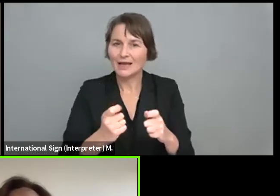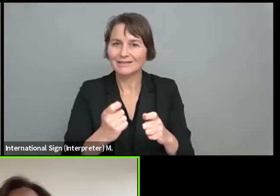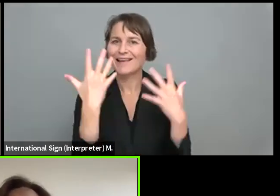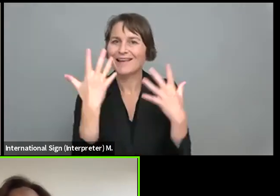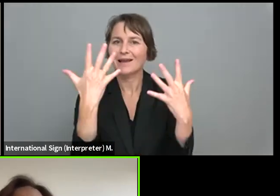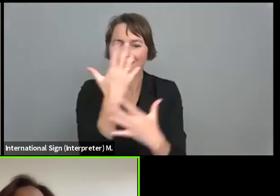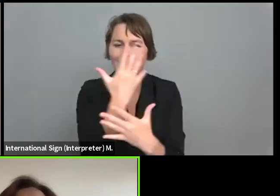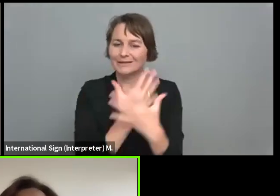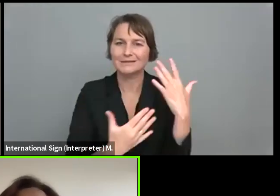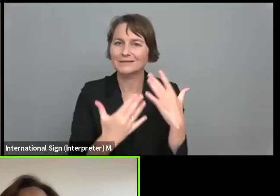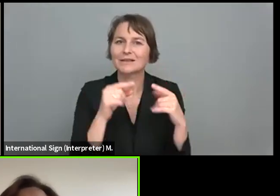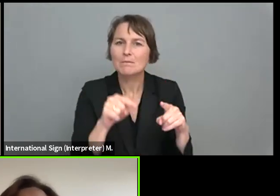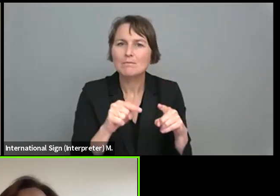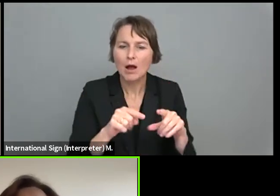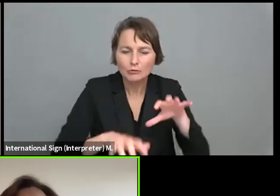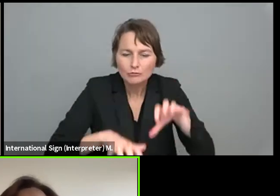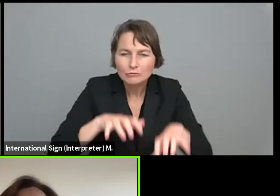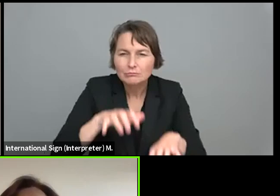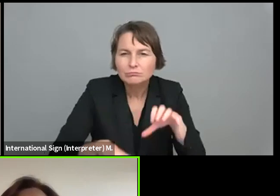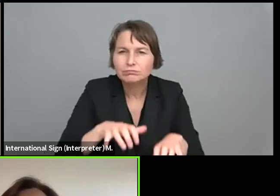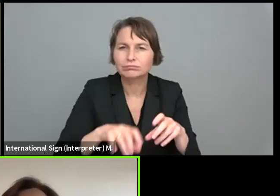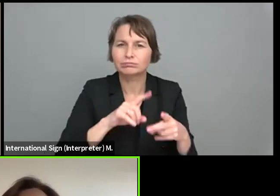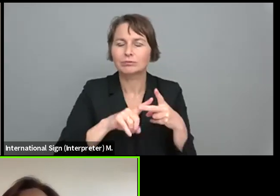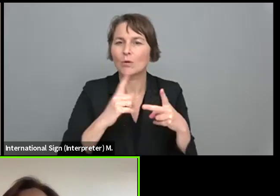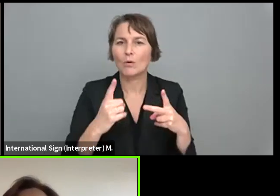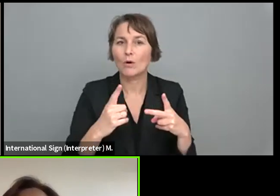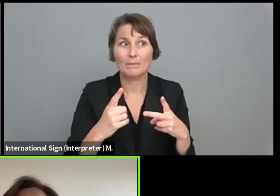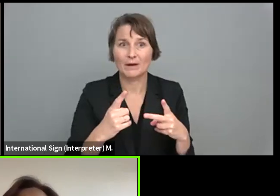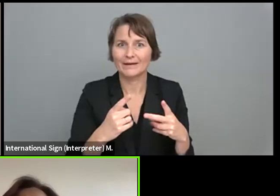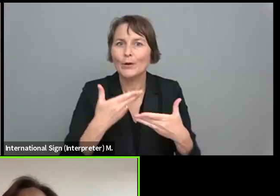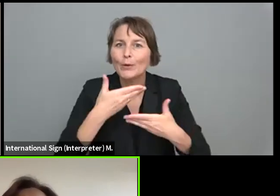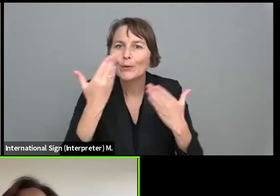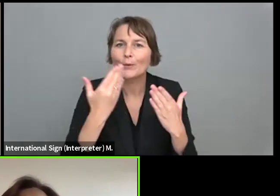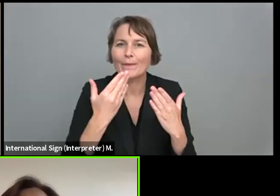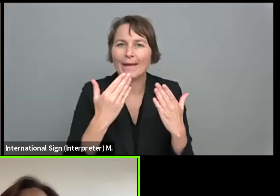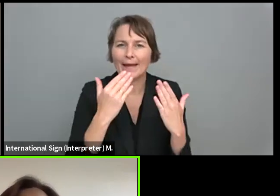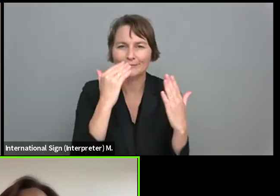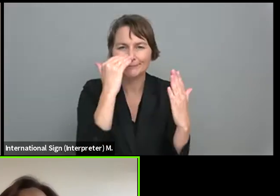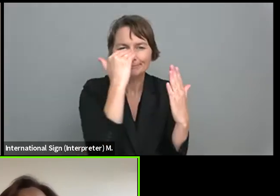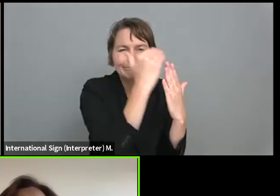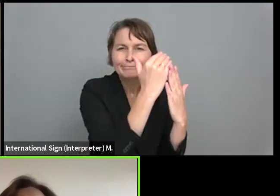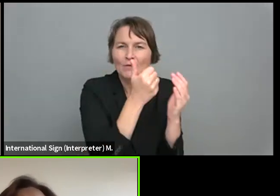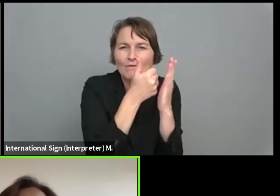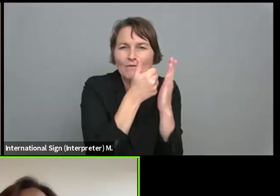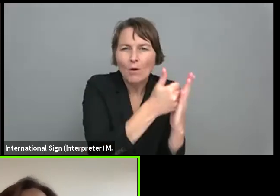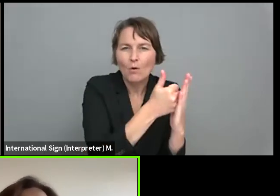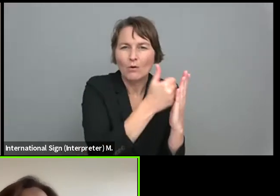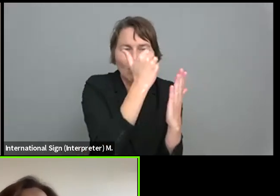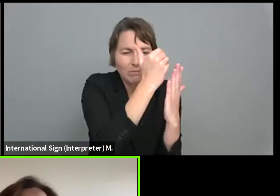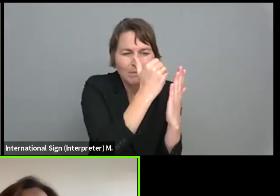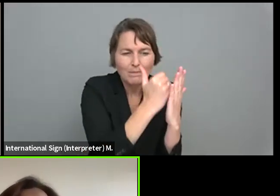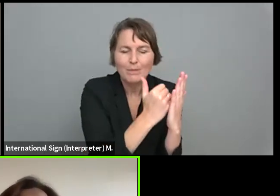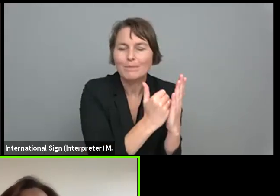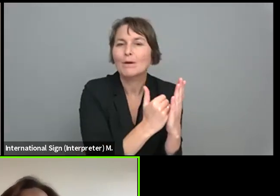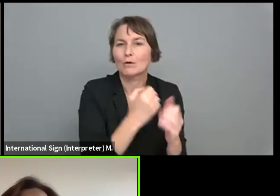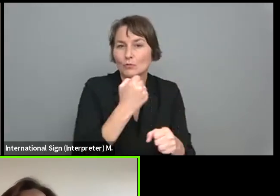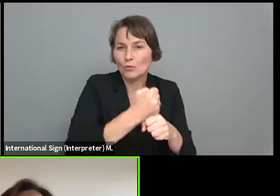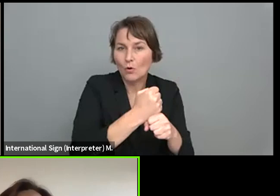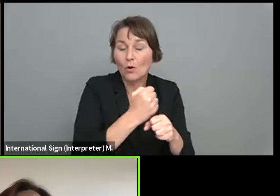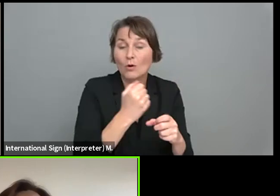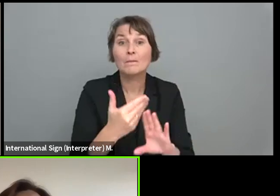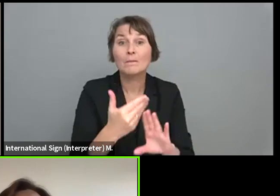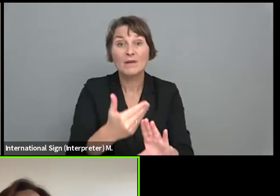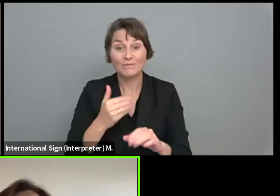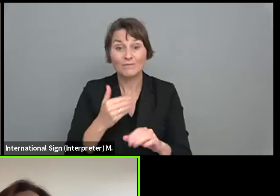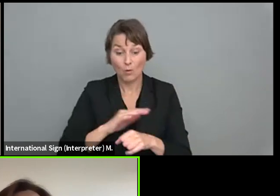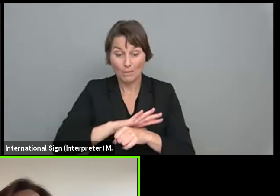taux d'application était déjà faible avant la pandémie. Un grand nombre d'usines où travaillent également les femmes